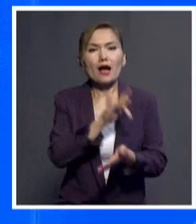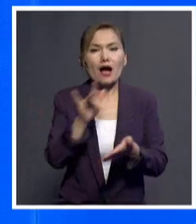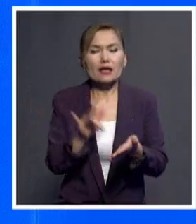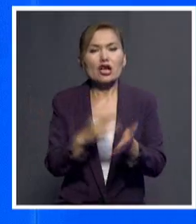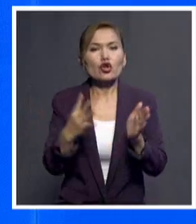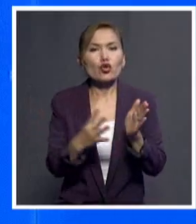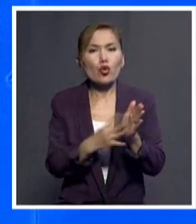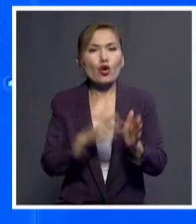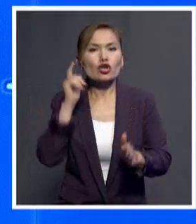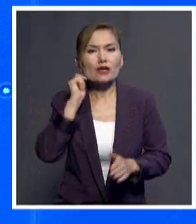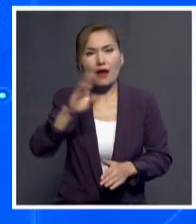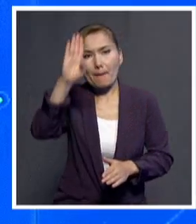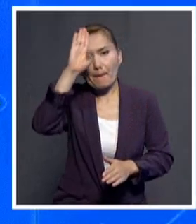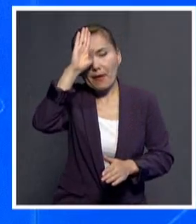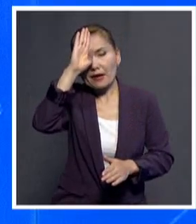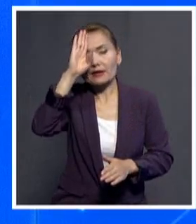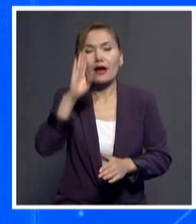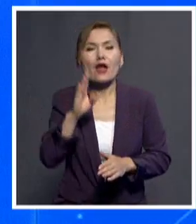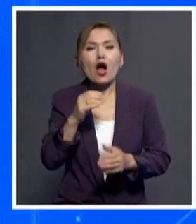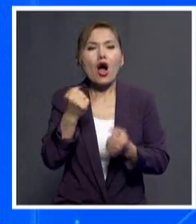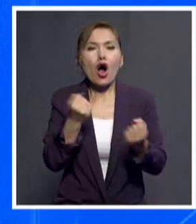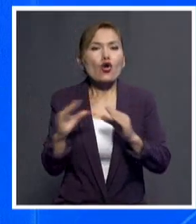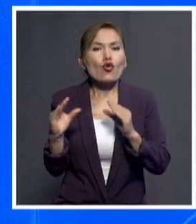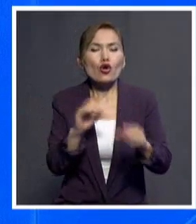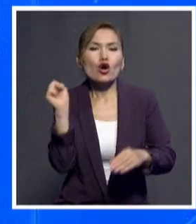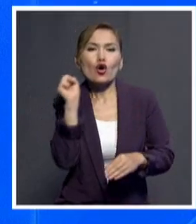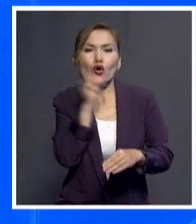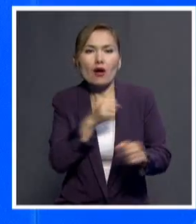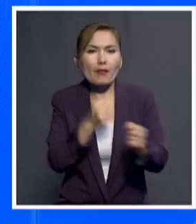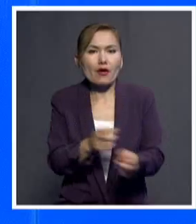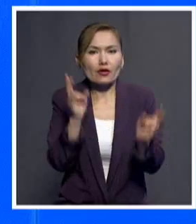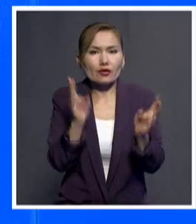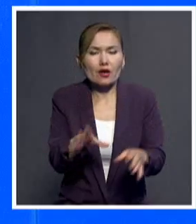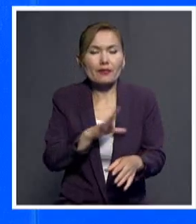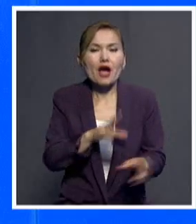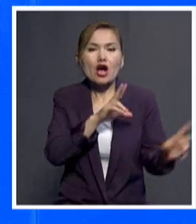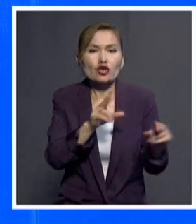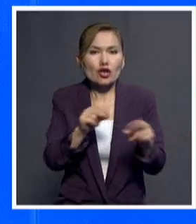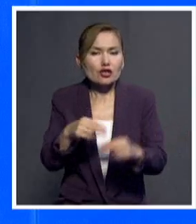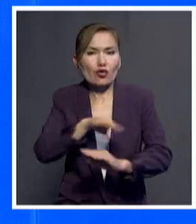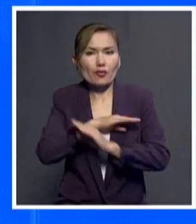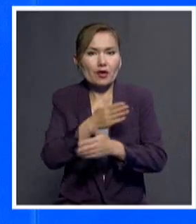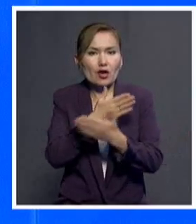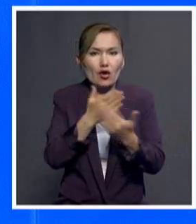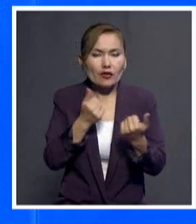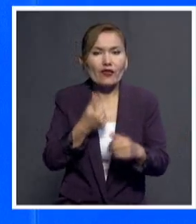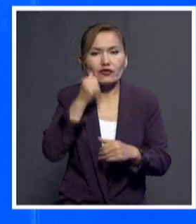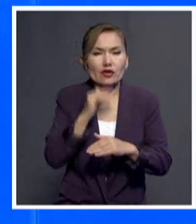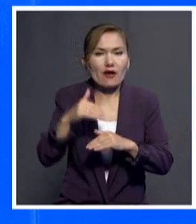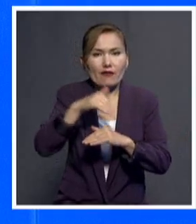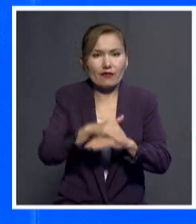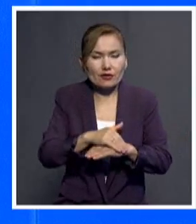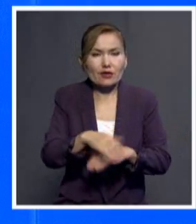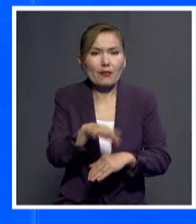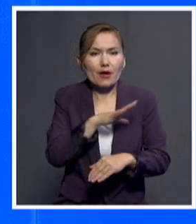Оралда 9 жасар бала көлік ұрлап мініп кетіп, жол апатына түсті. Зардап шеккендер жоқ. Оқиға кеше кешкісін Саяжай кентінде болды.